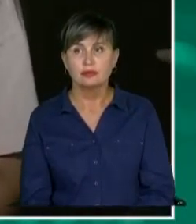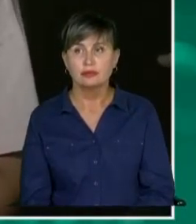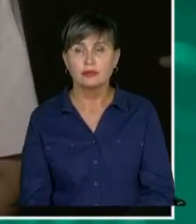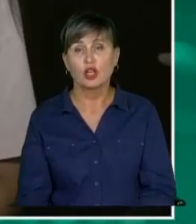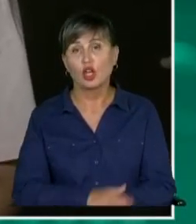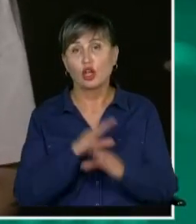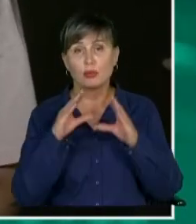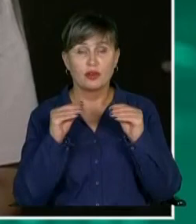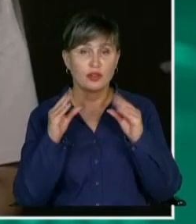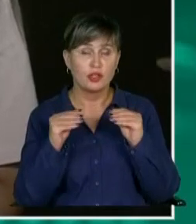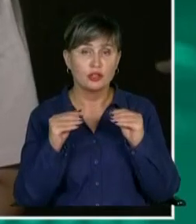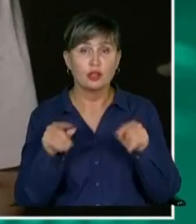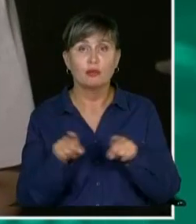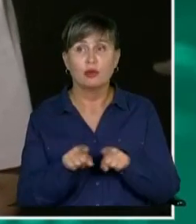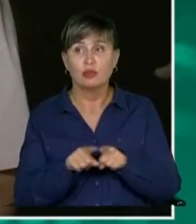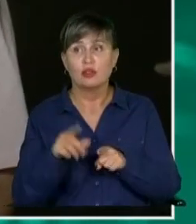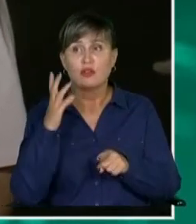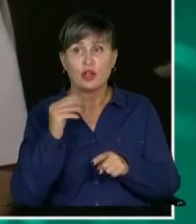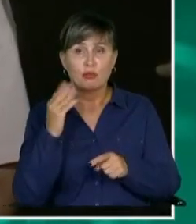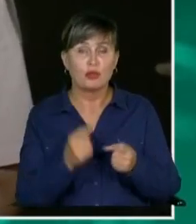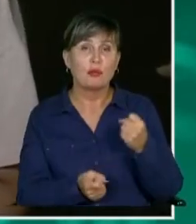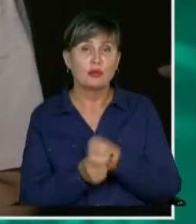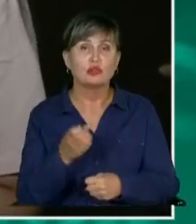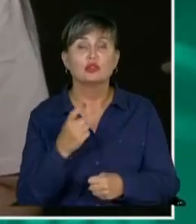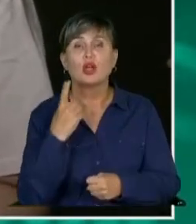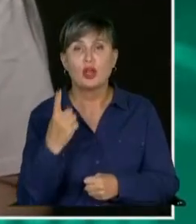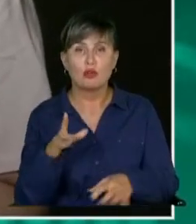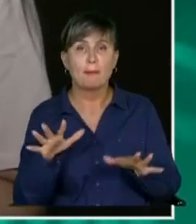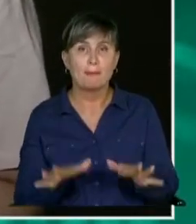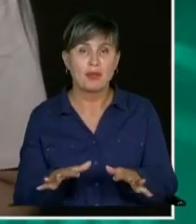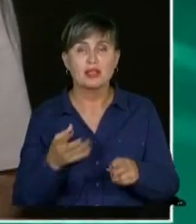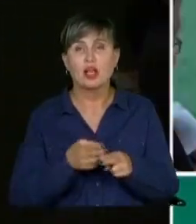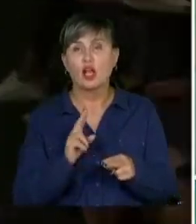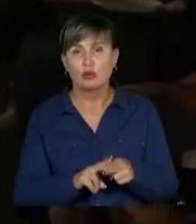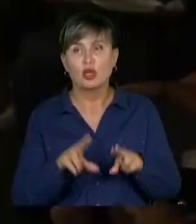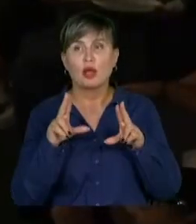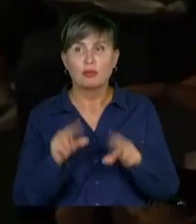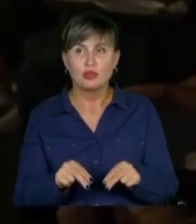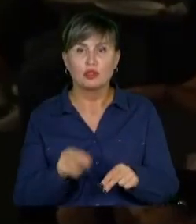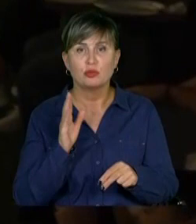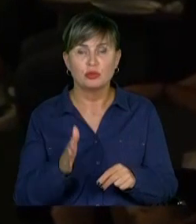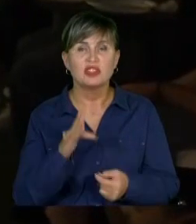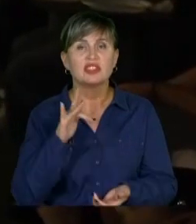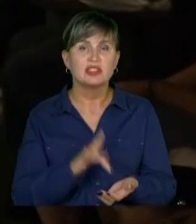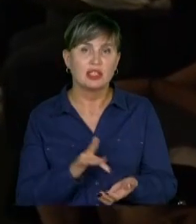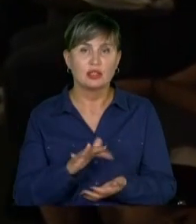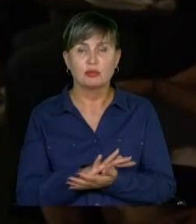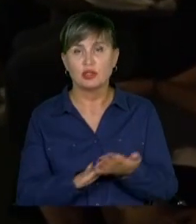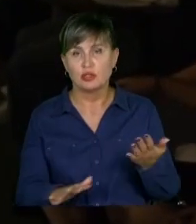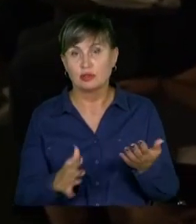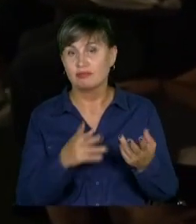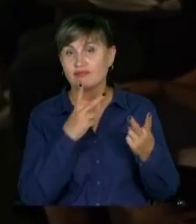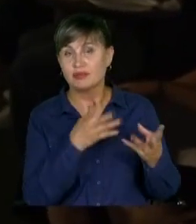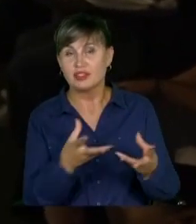Добрый вечер, Диас. Похоже, в Алматы появилось еще одно место, которое обещает стать центром притяжения для